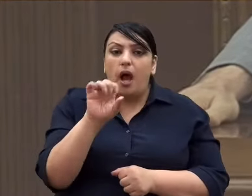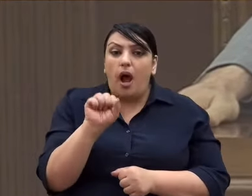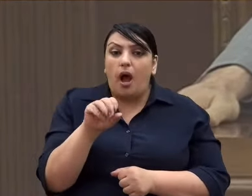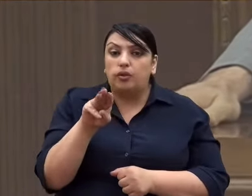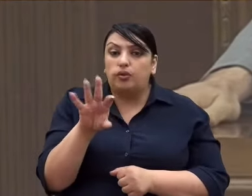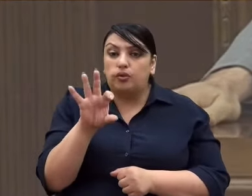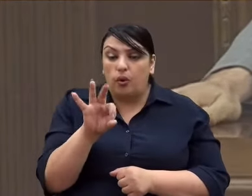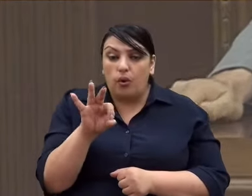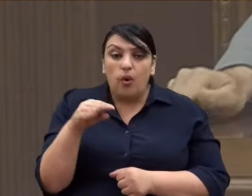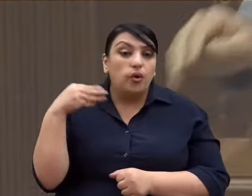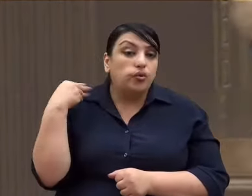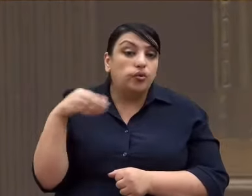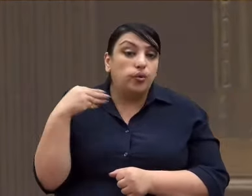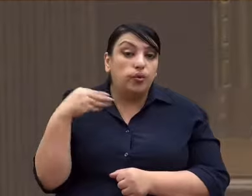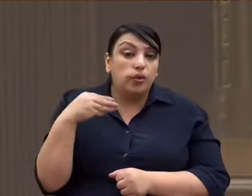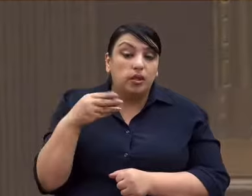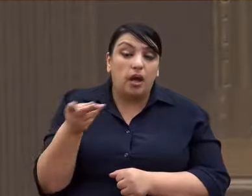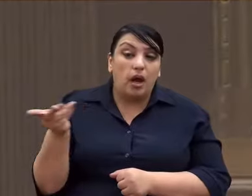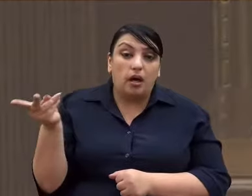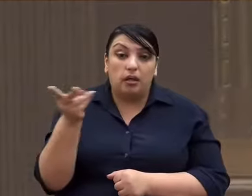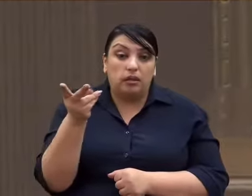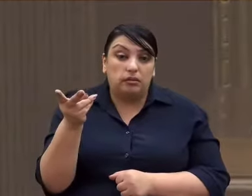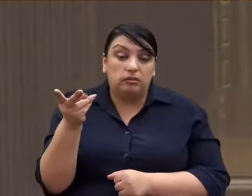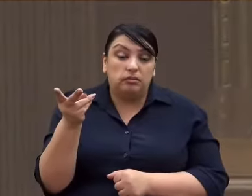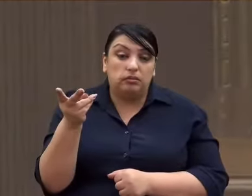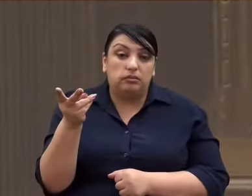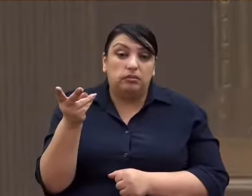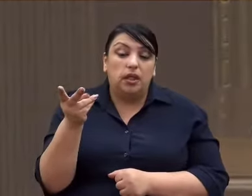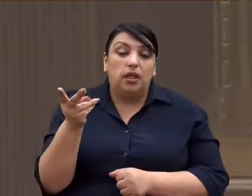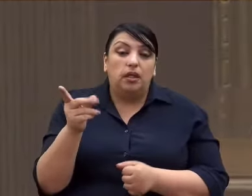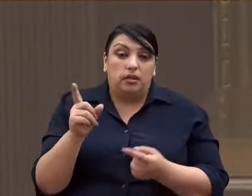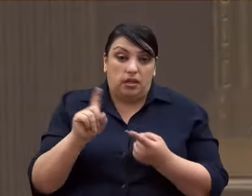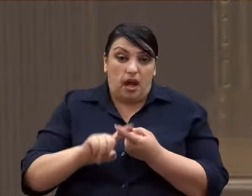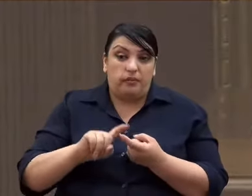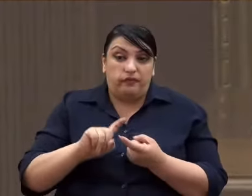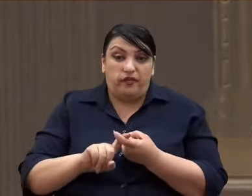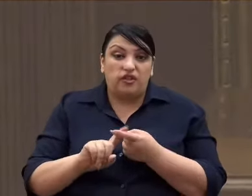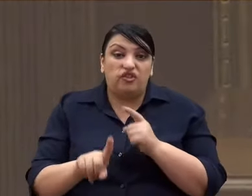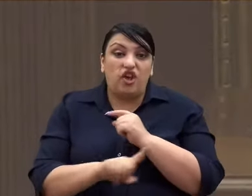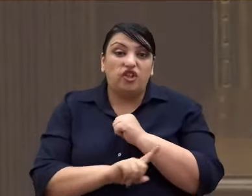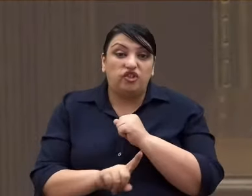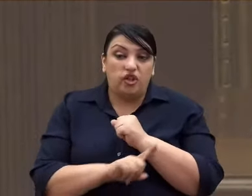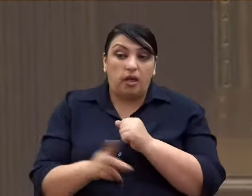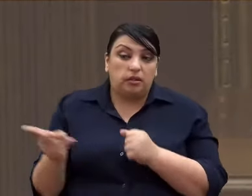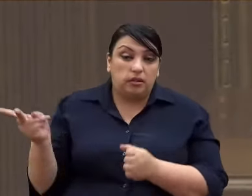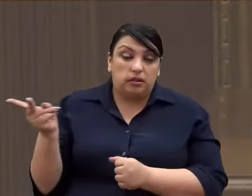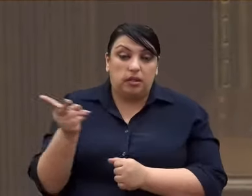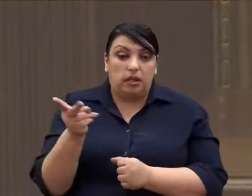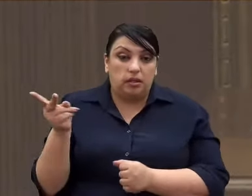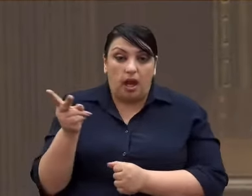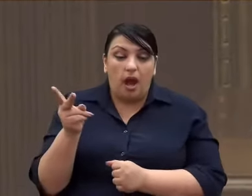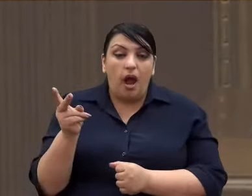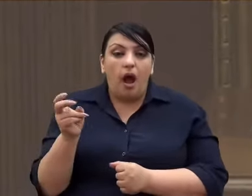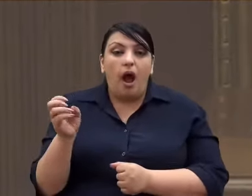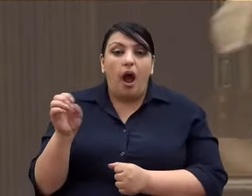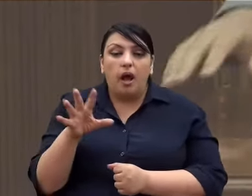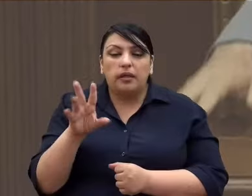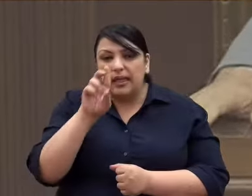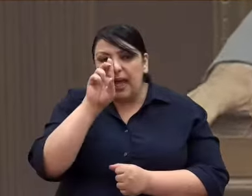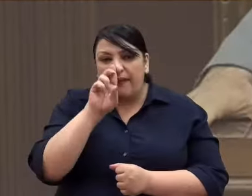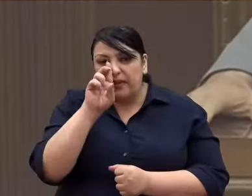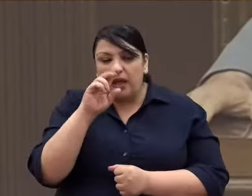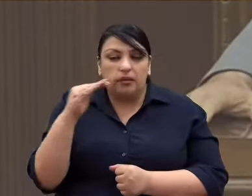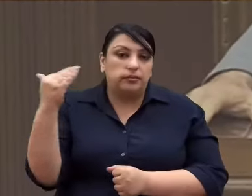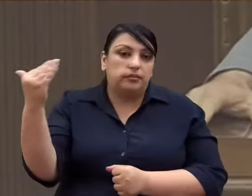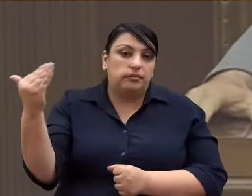Թուրքիայի ամենամերձավոր դաշնակից, տնտեսապես կապված լինելով արևմտյան նավթագազային